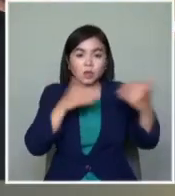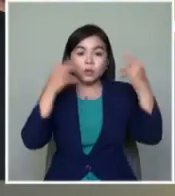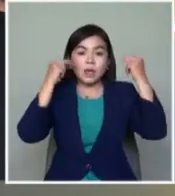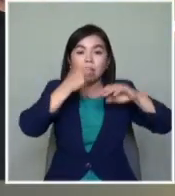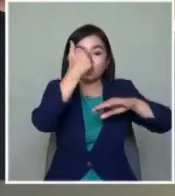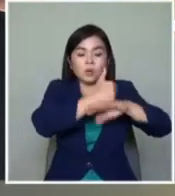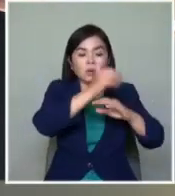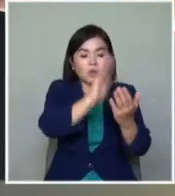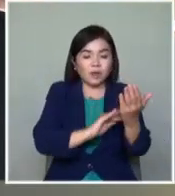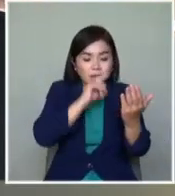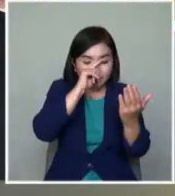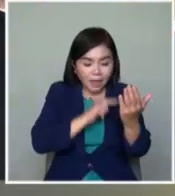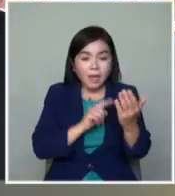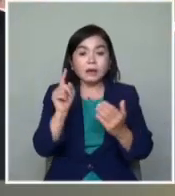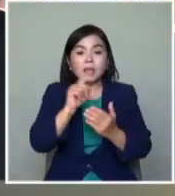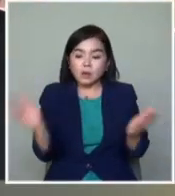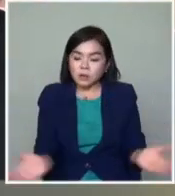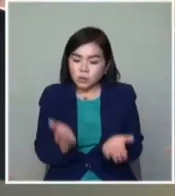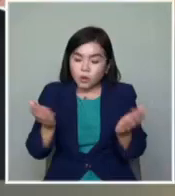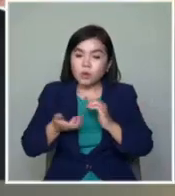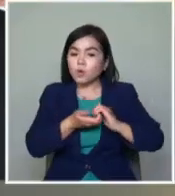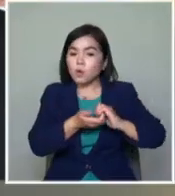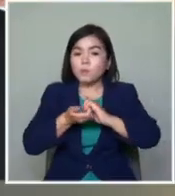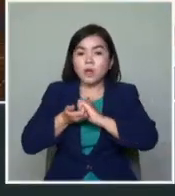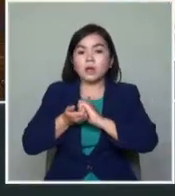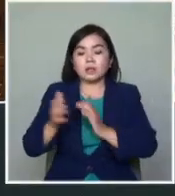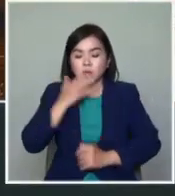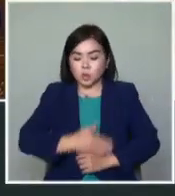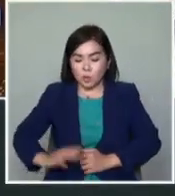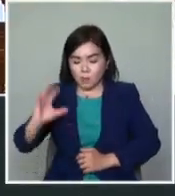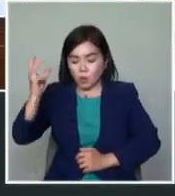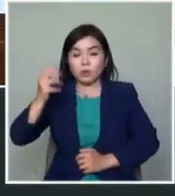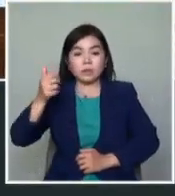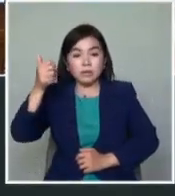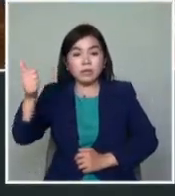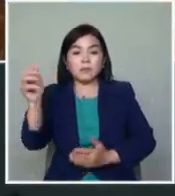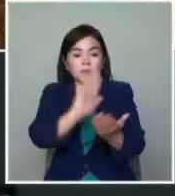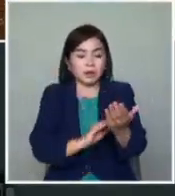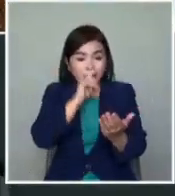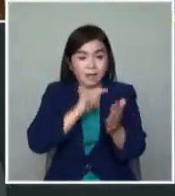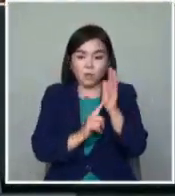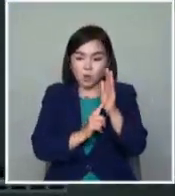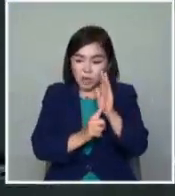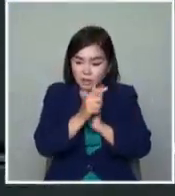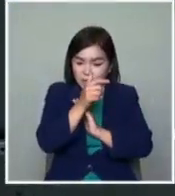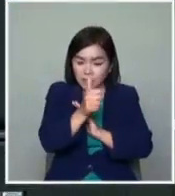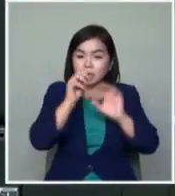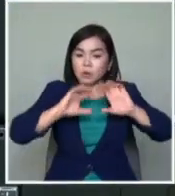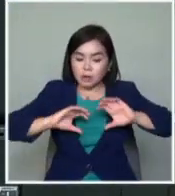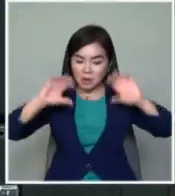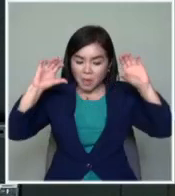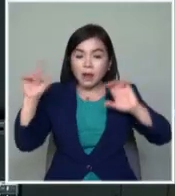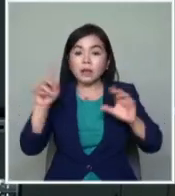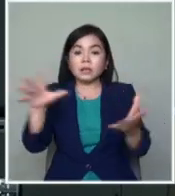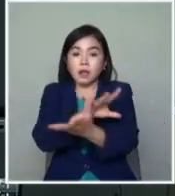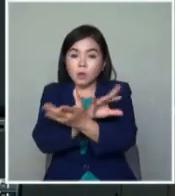ายกรัฐมนตรีของไทยที่ให้การสนับสนุนองค์การอนามัยโลกประเทศไทยเป็นตัวอย่างที่ดีเยี่ยมทั้งในระดับรัฐบาลระดับ